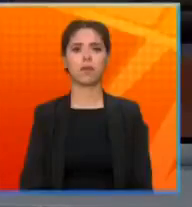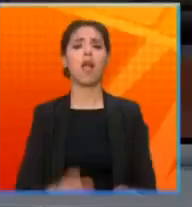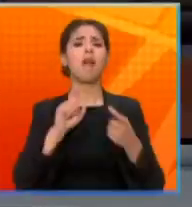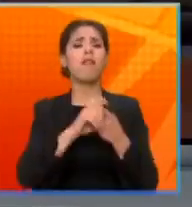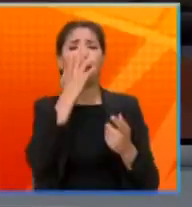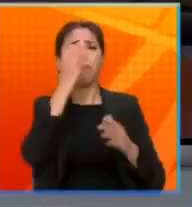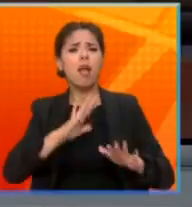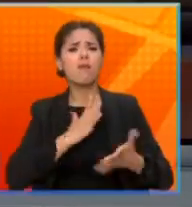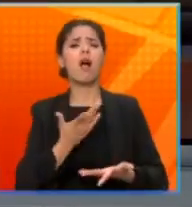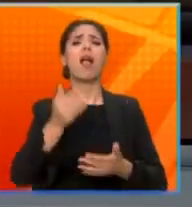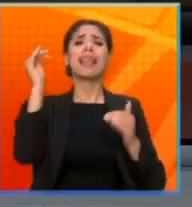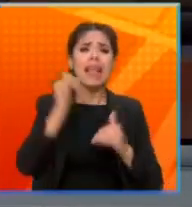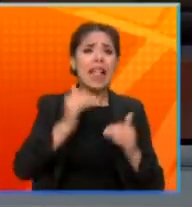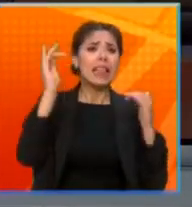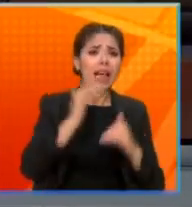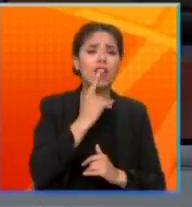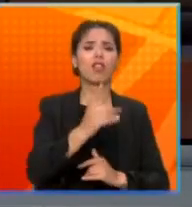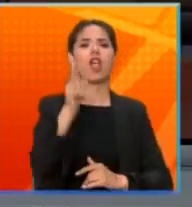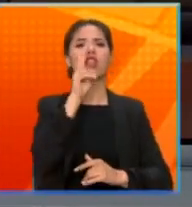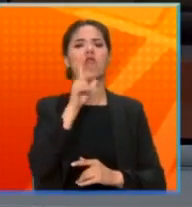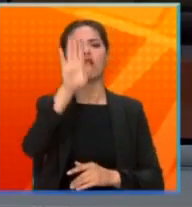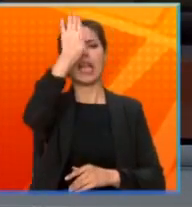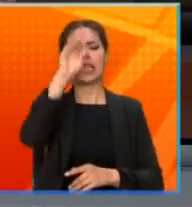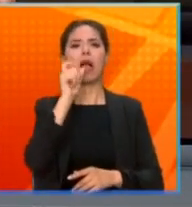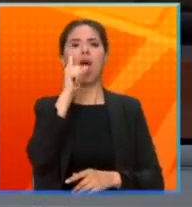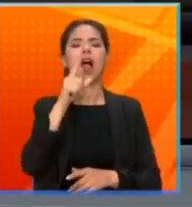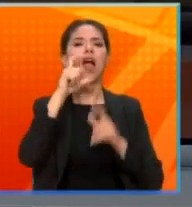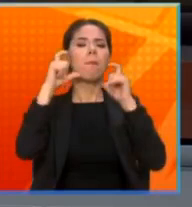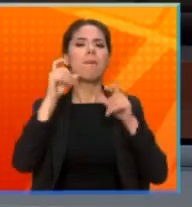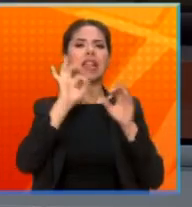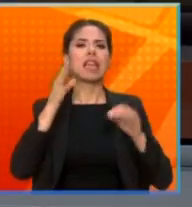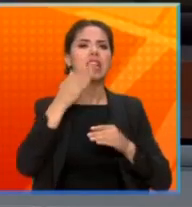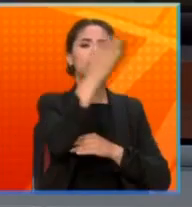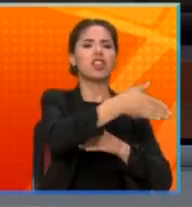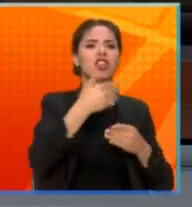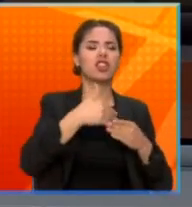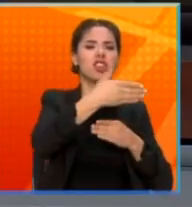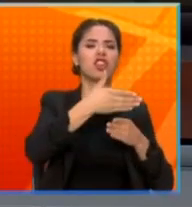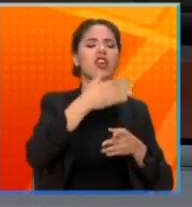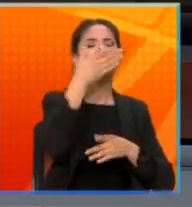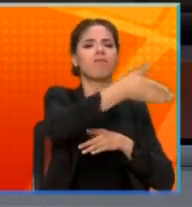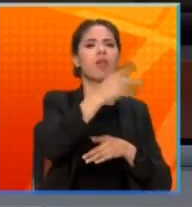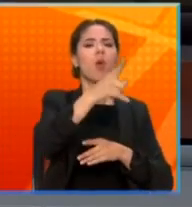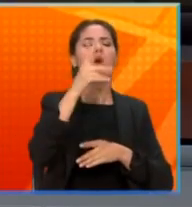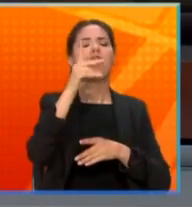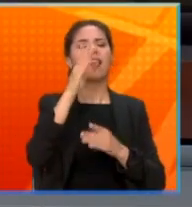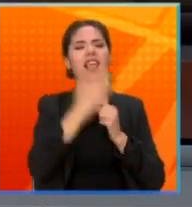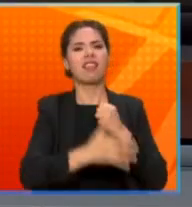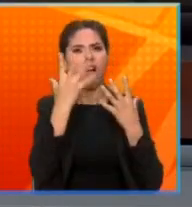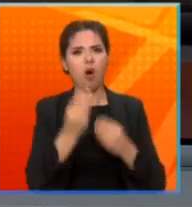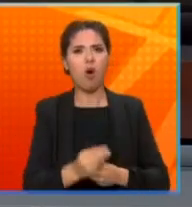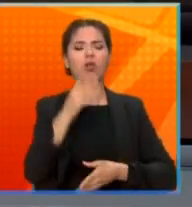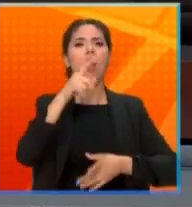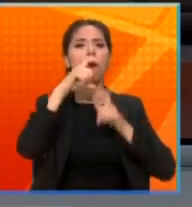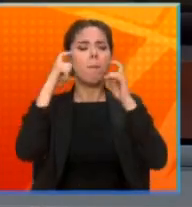bu bekleniyordu ha geldi ha gelecek derken sonunda İstanbul'dan Ankara'dan maskesi dışarı çıkmanın yasak olduğu 47 şeyin arasına gibi sokakta